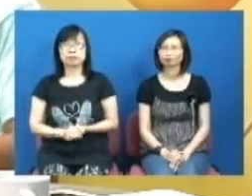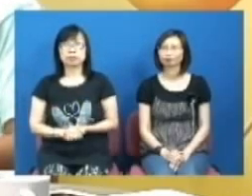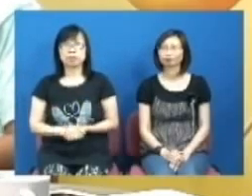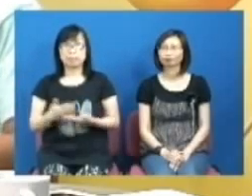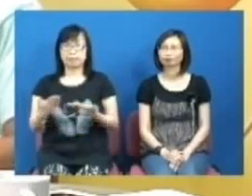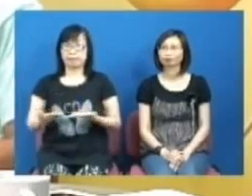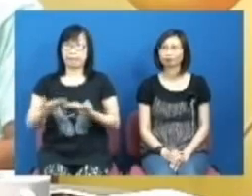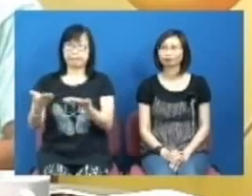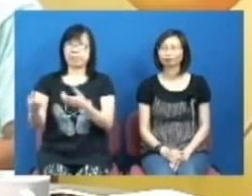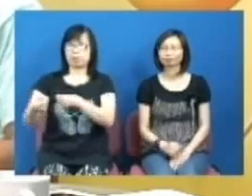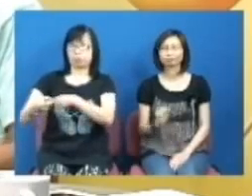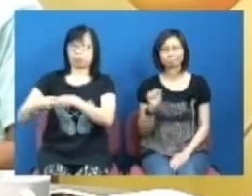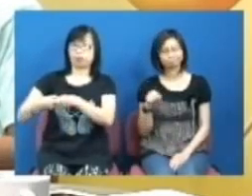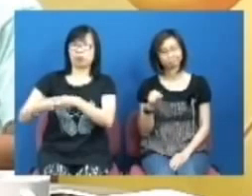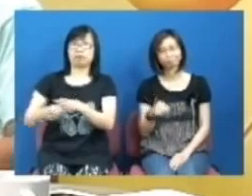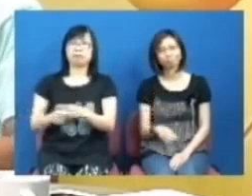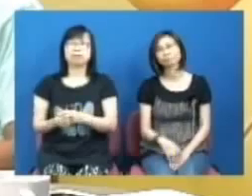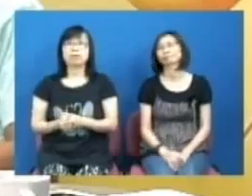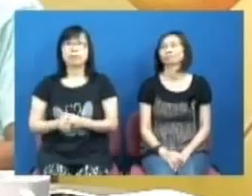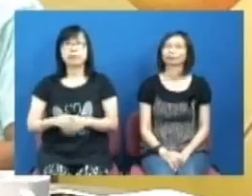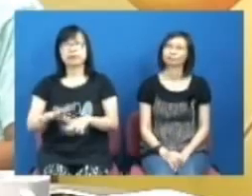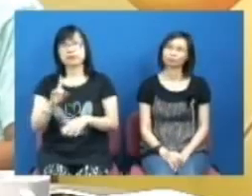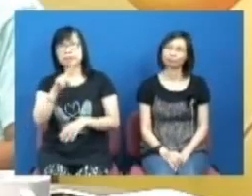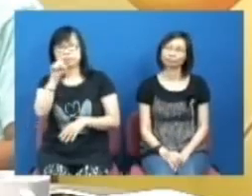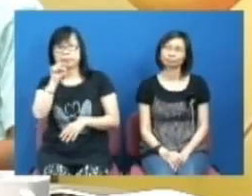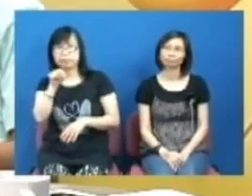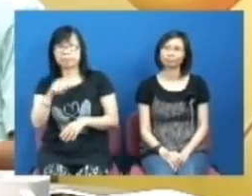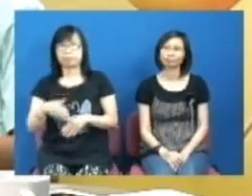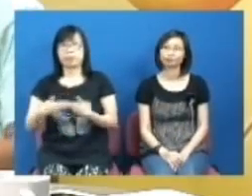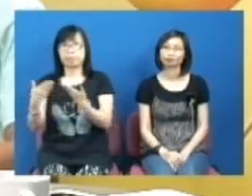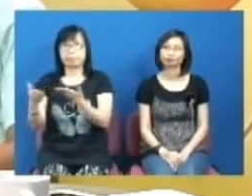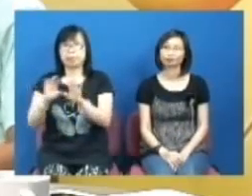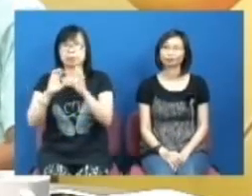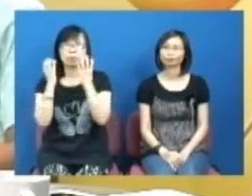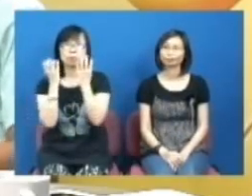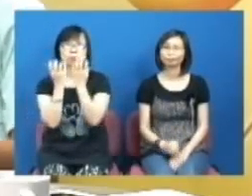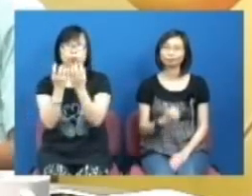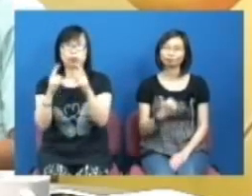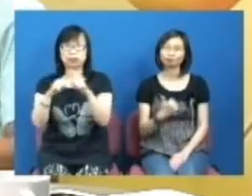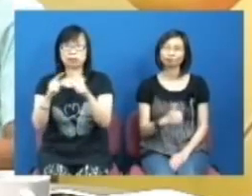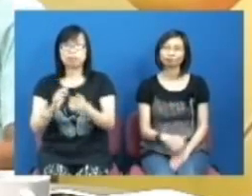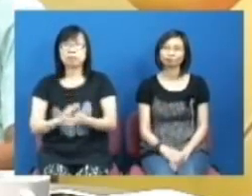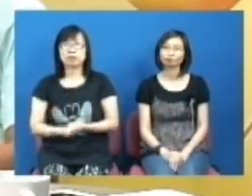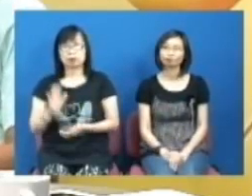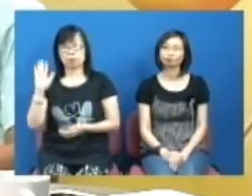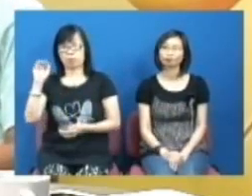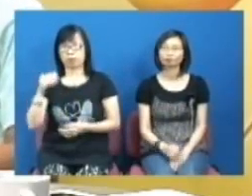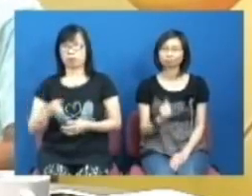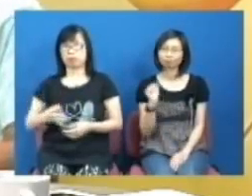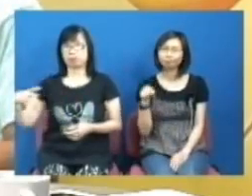最近嗰個啦。咁但係點解唔係俾翻個隊嘅另外一個人咧？因為嗰個人攞授權噶嘛。